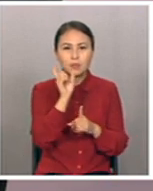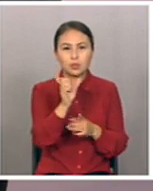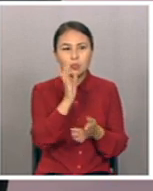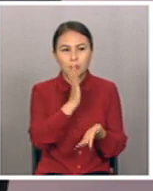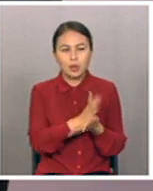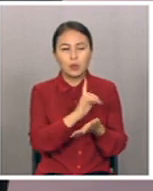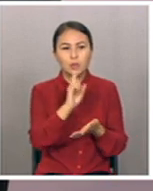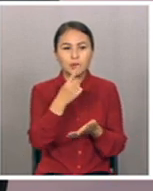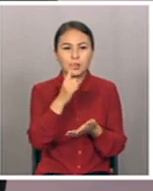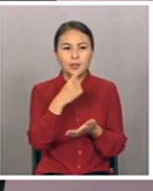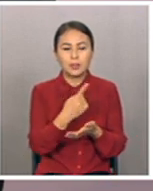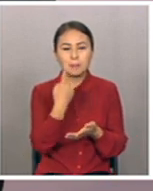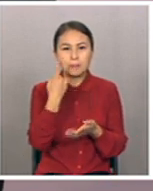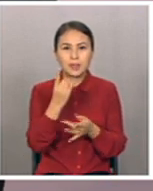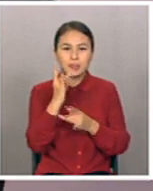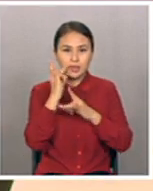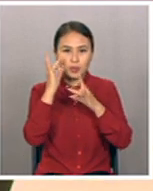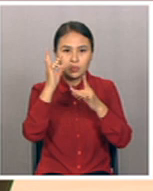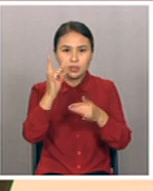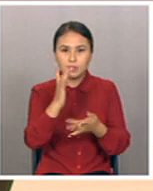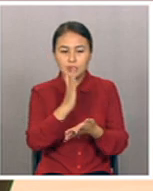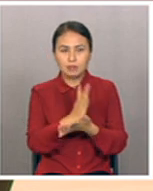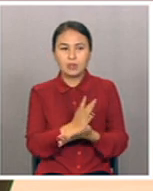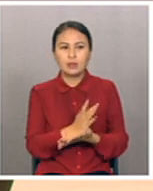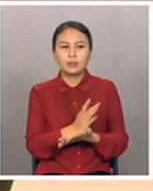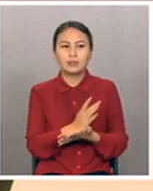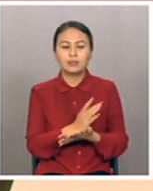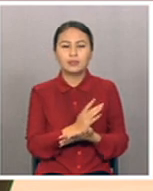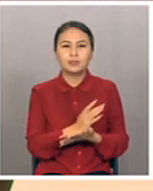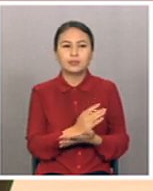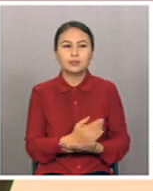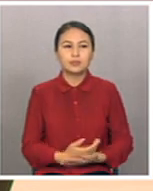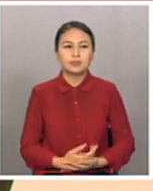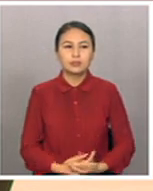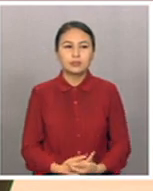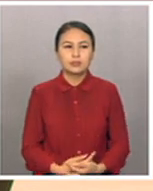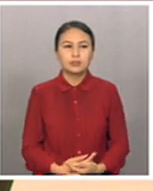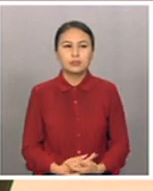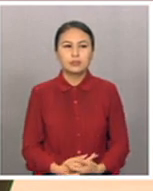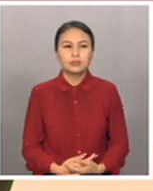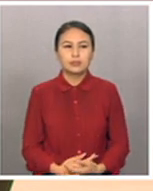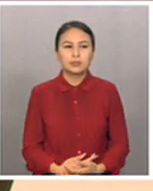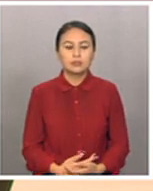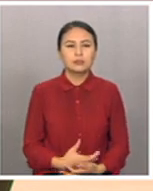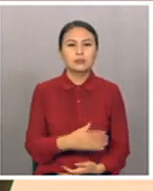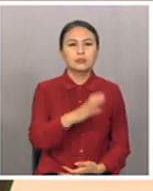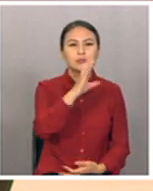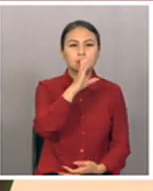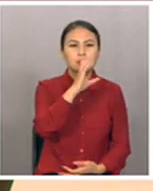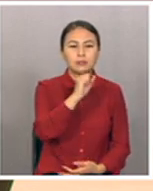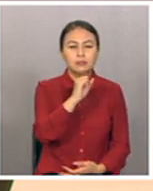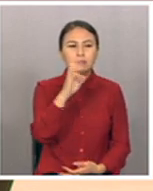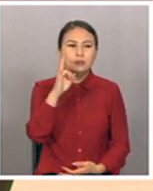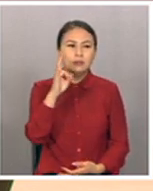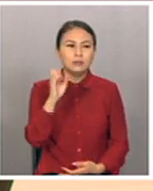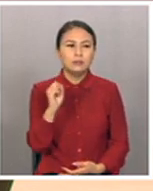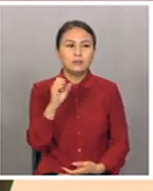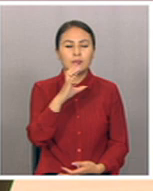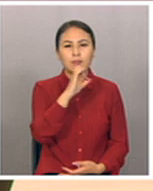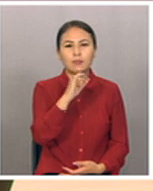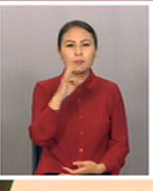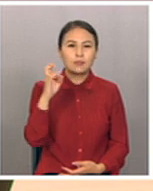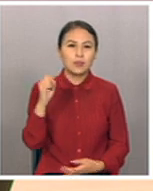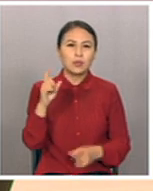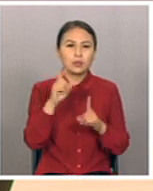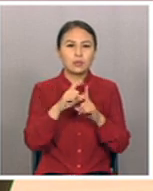Өйткені бір дауысты дыбыс бар. Келесі сөзді оқимыз. Сана. Сана сөзінде